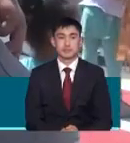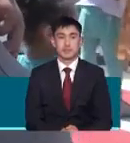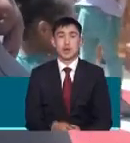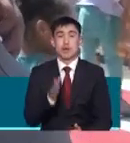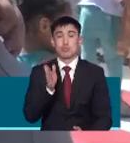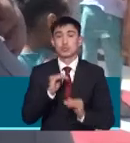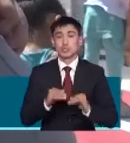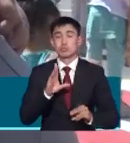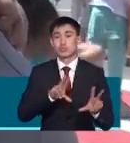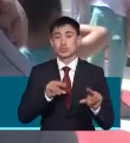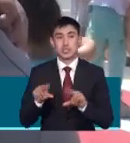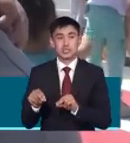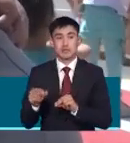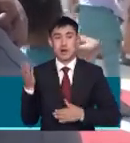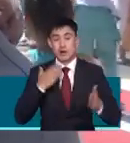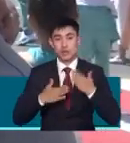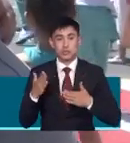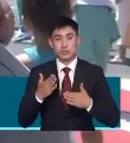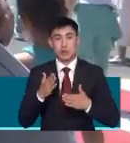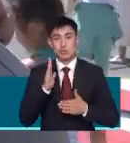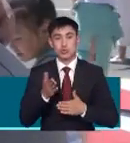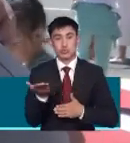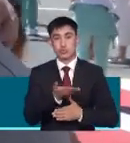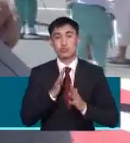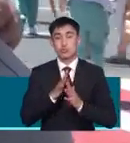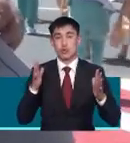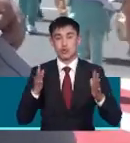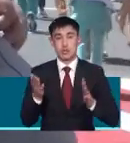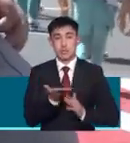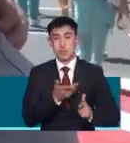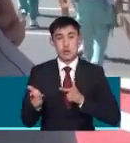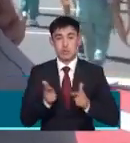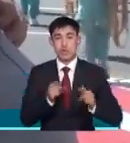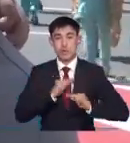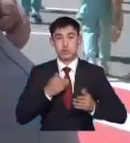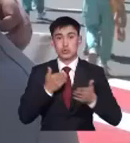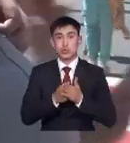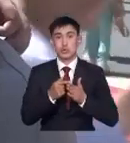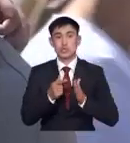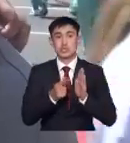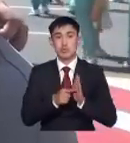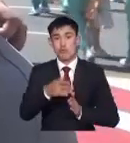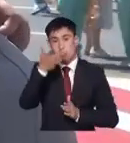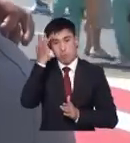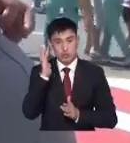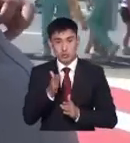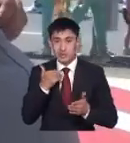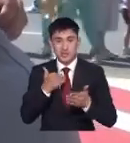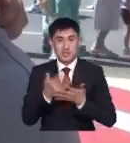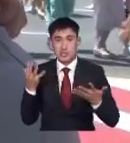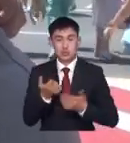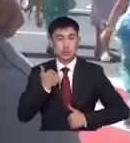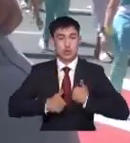Пусть дети будут счастливы, радуются, пусть их будет больше. Мы готовы работать до седьмого пота, чтобы они стали